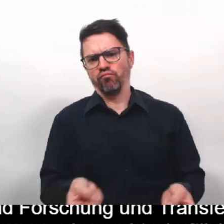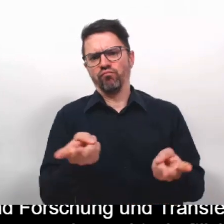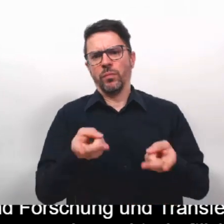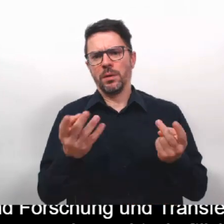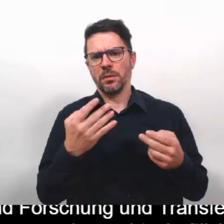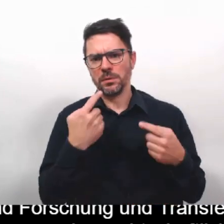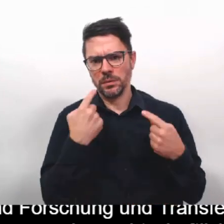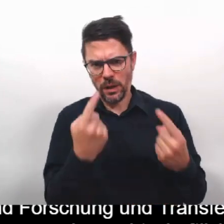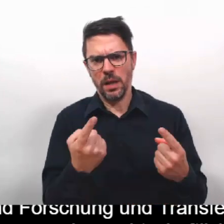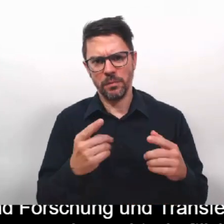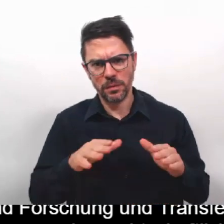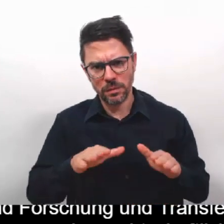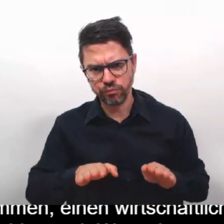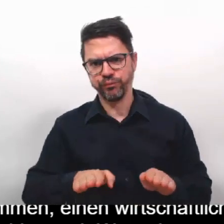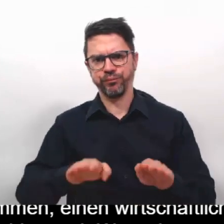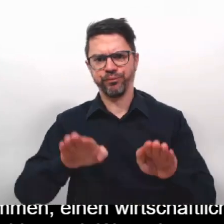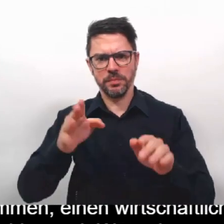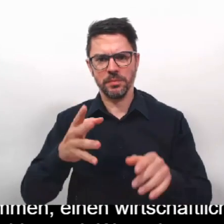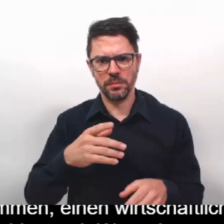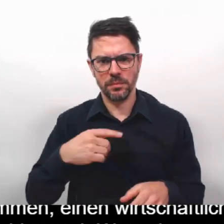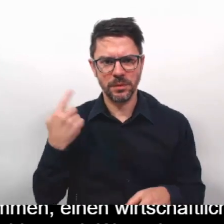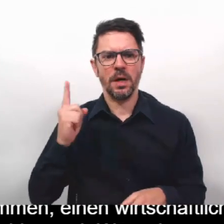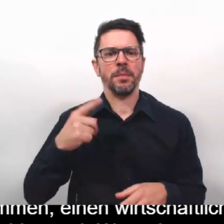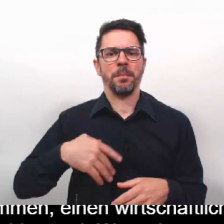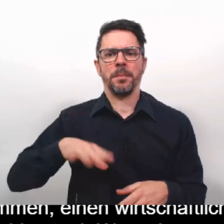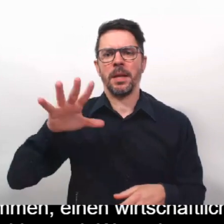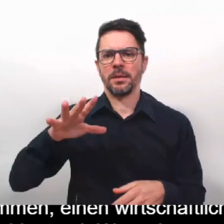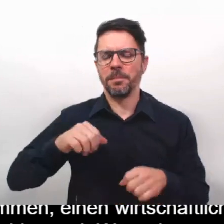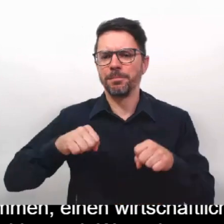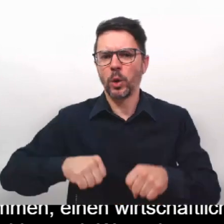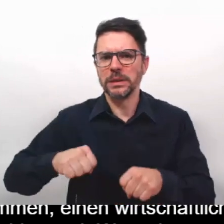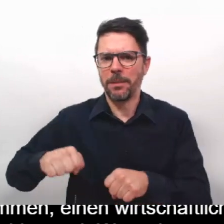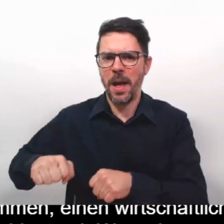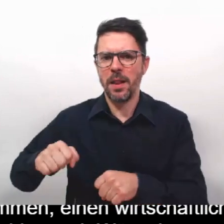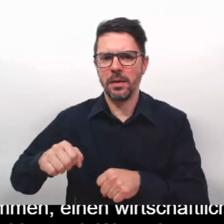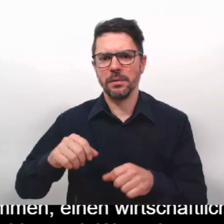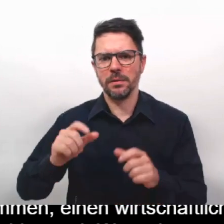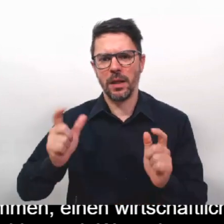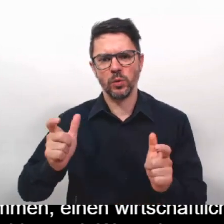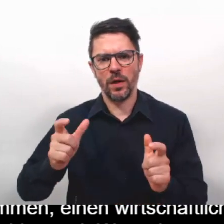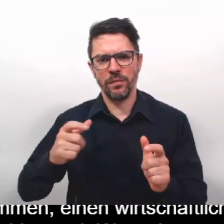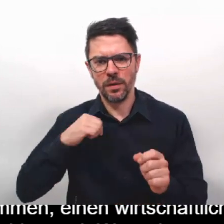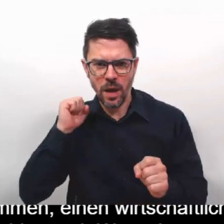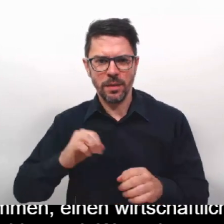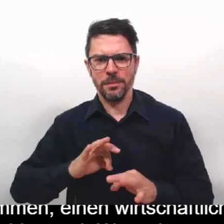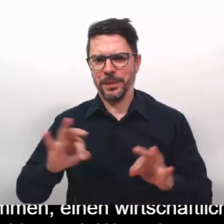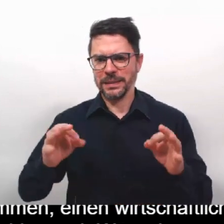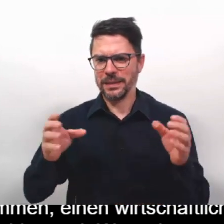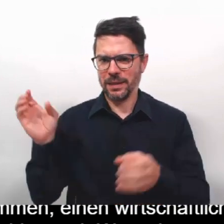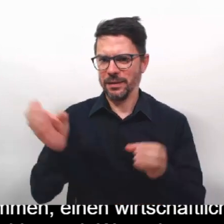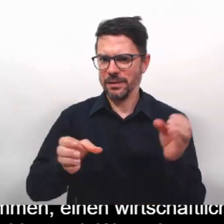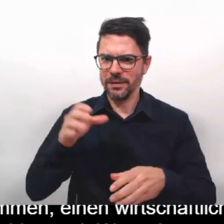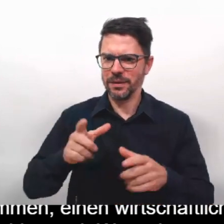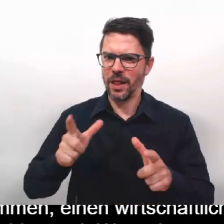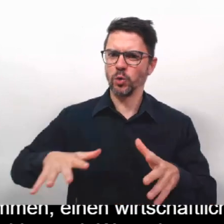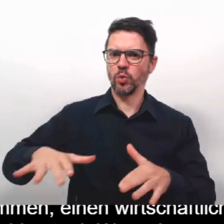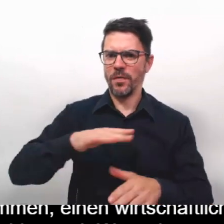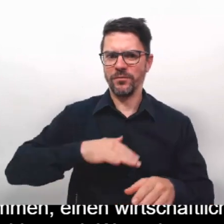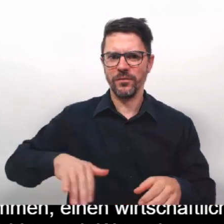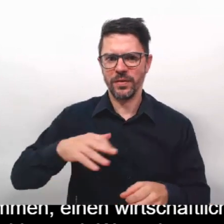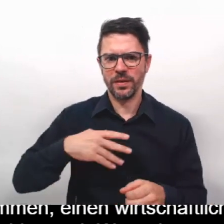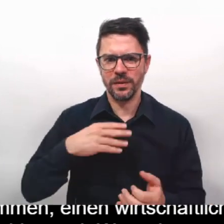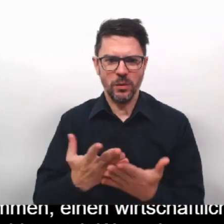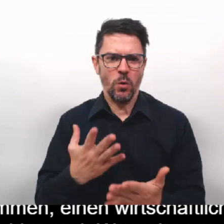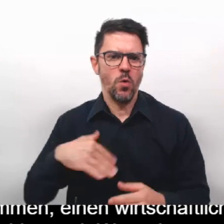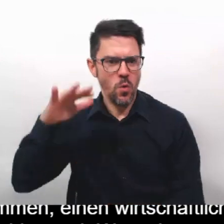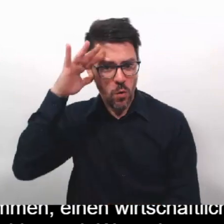wirklich unterstützen zu können. Wir stehen am Anfang des Prozesses. Das will ich nochmal dick unterstreichen. Und wir hatten jetzt schon einen intensiven Austausch mit den